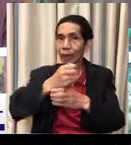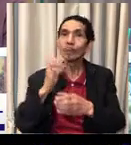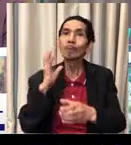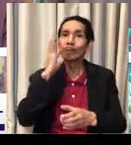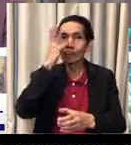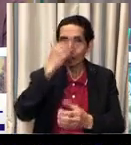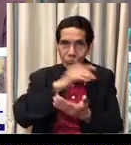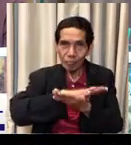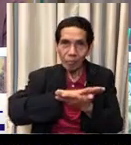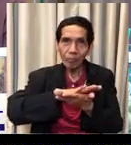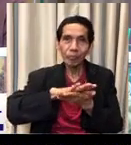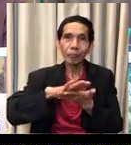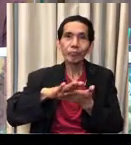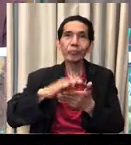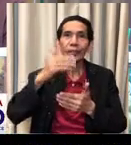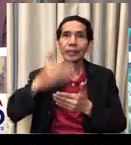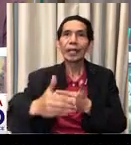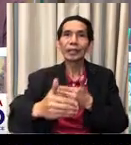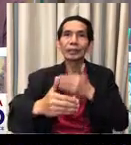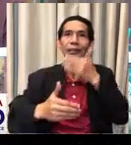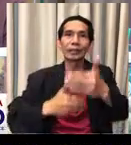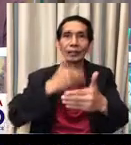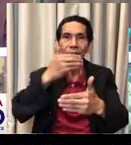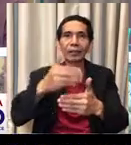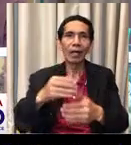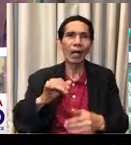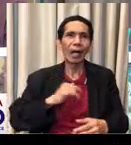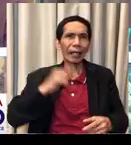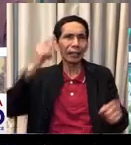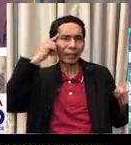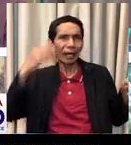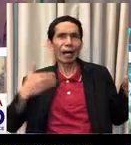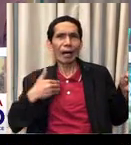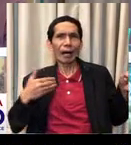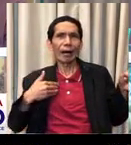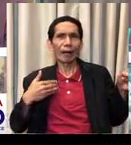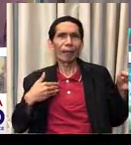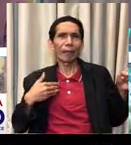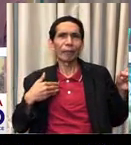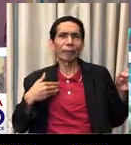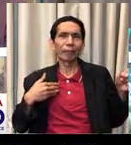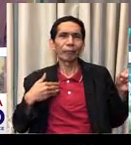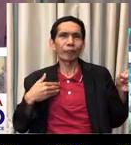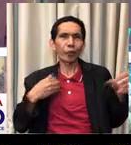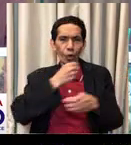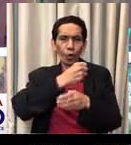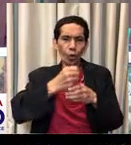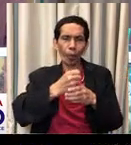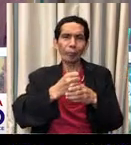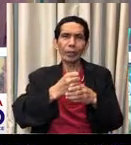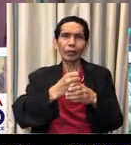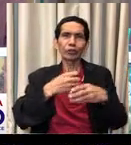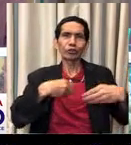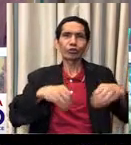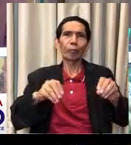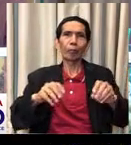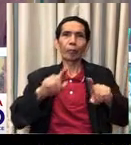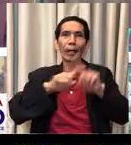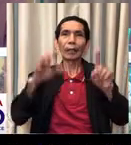Maganda. Yeah. Sunod-sunod yan. Dito, iniisip ko nga, magkaroon ng coffee shop, pero Pilipino.